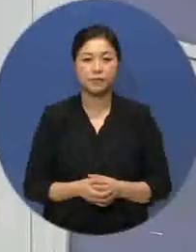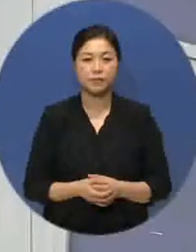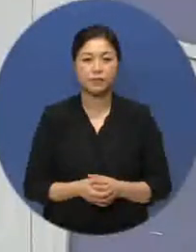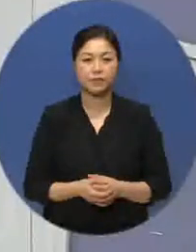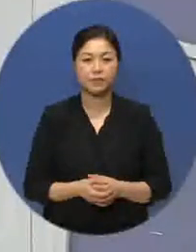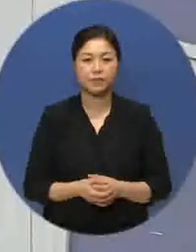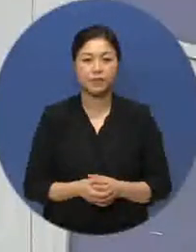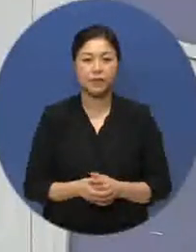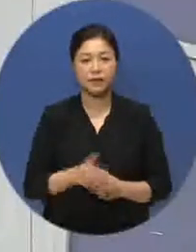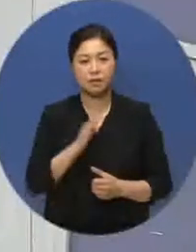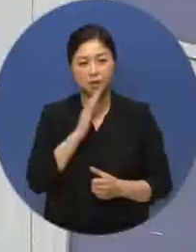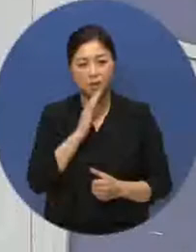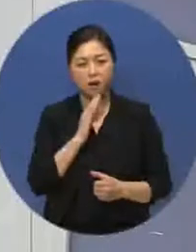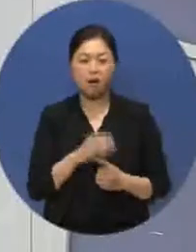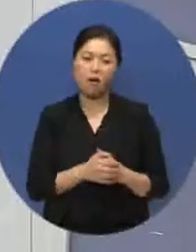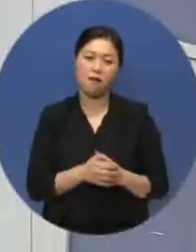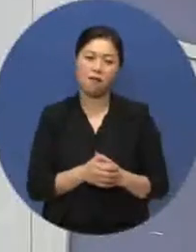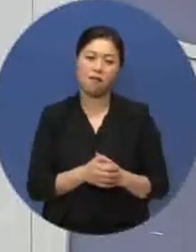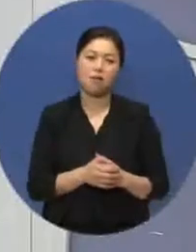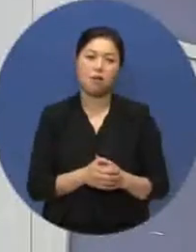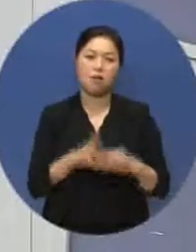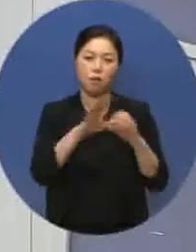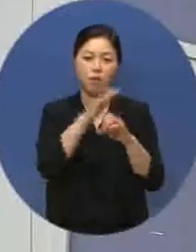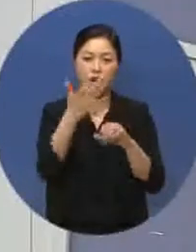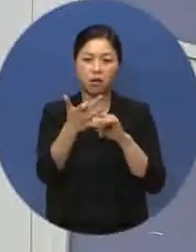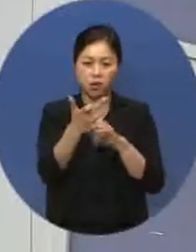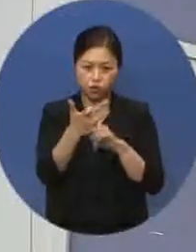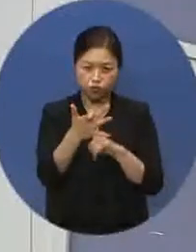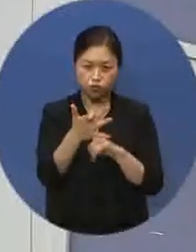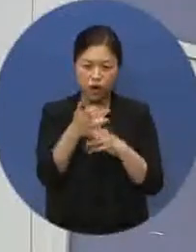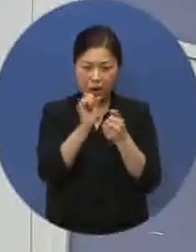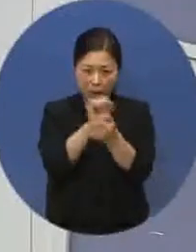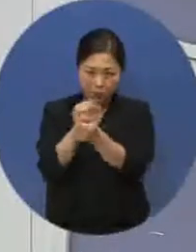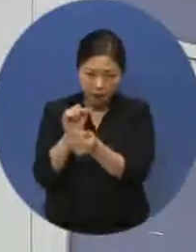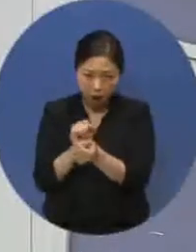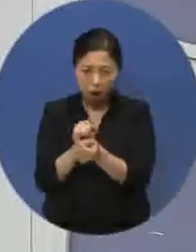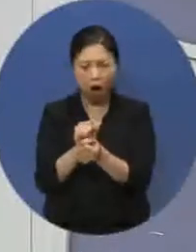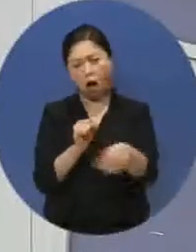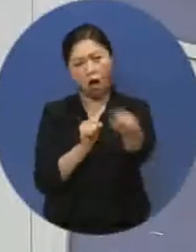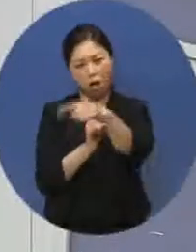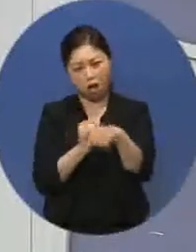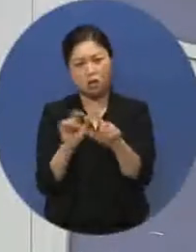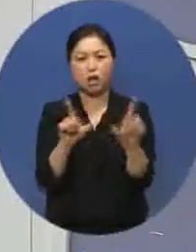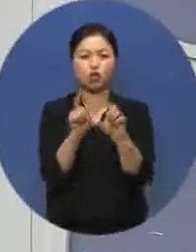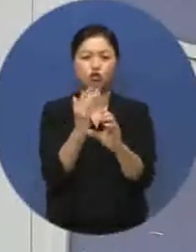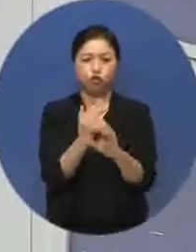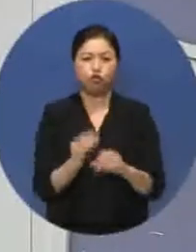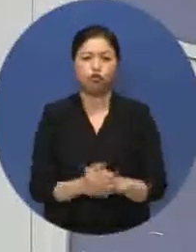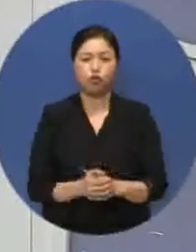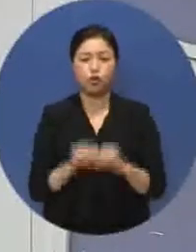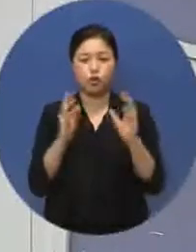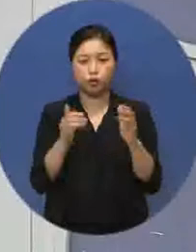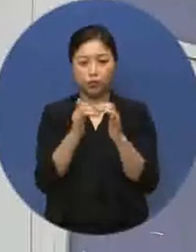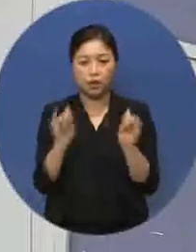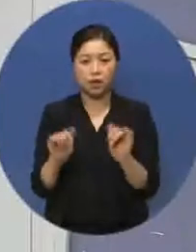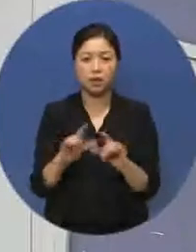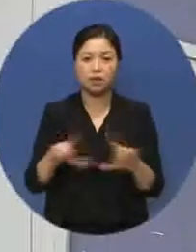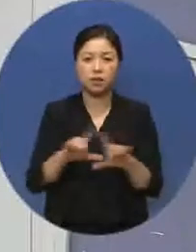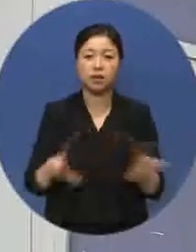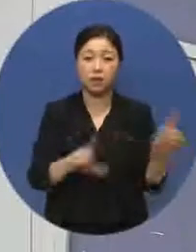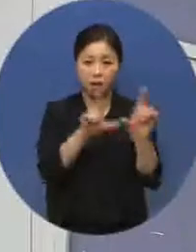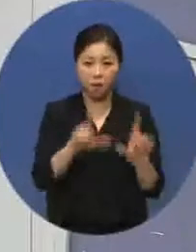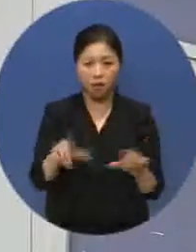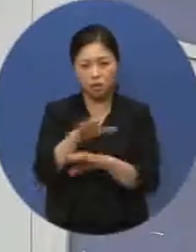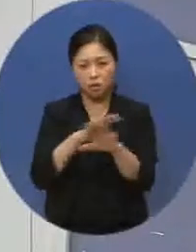정말 전대미문의 그 코로나19라는 저희가 감염 위험 속에서 살고 있습니다. 우리 국민의 일상과